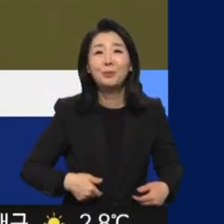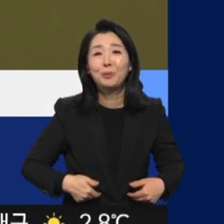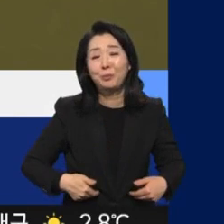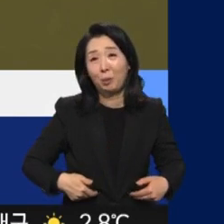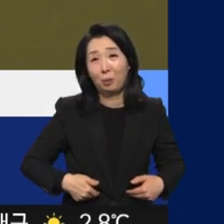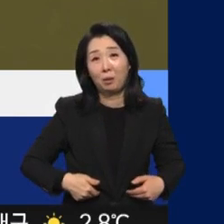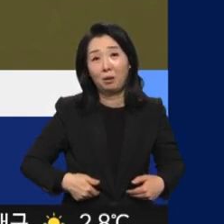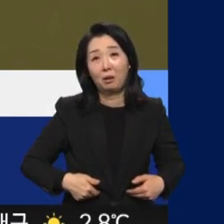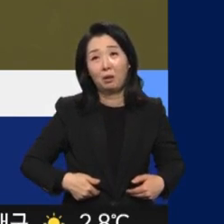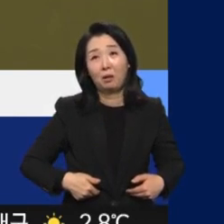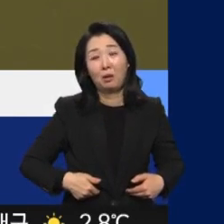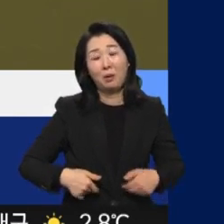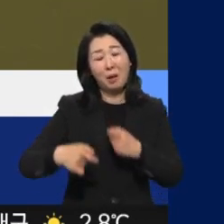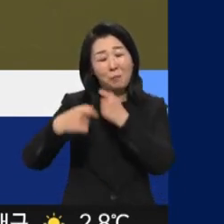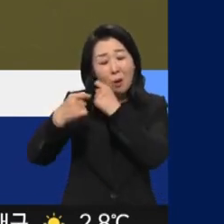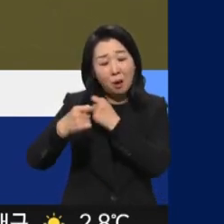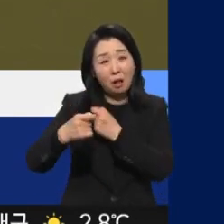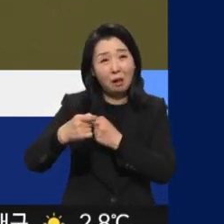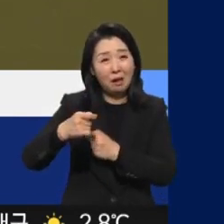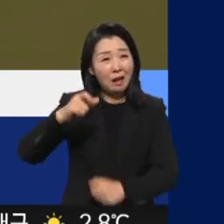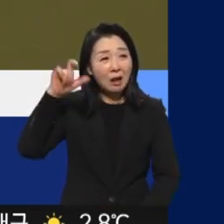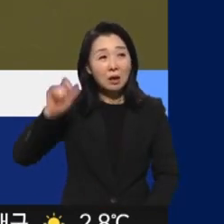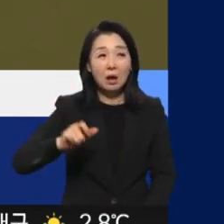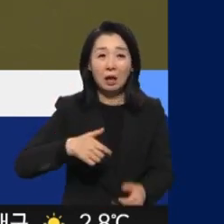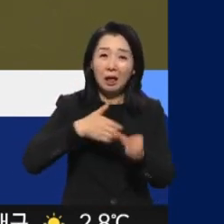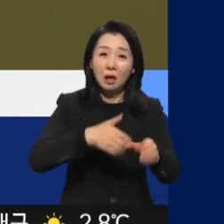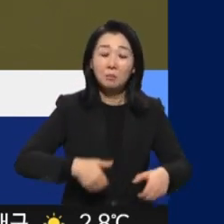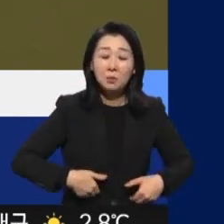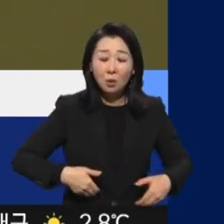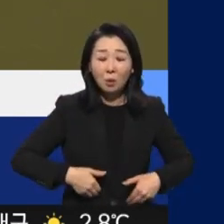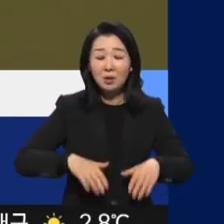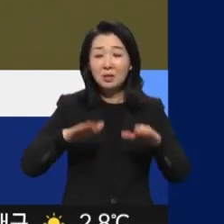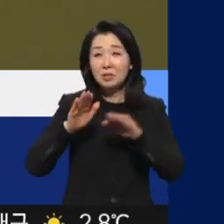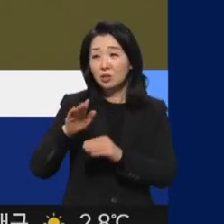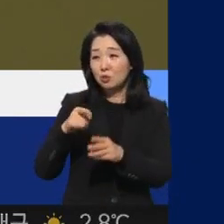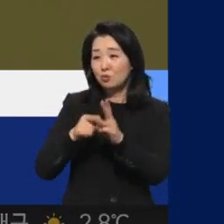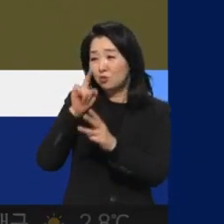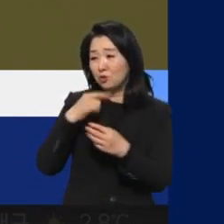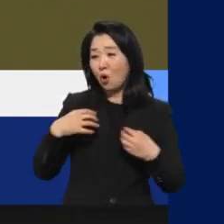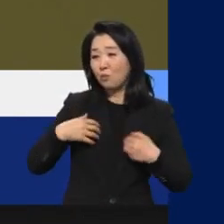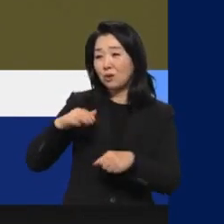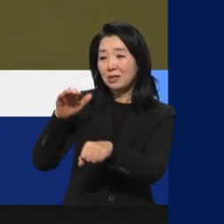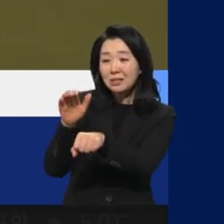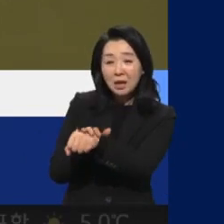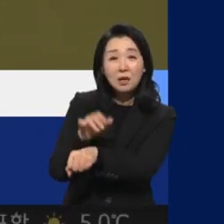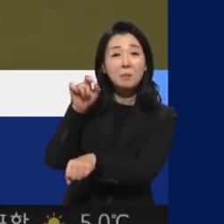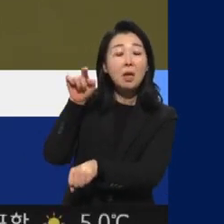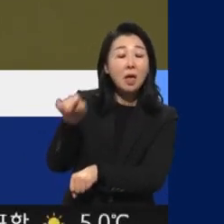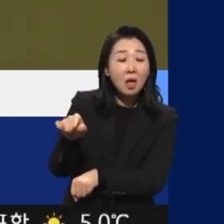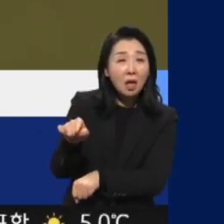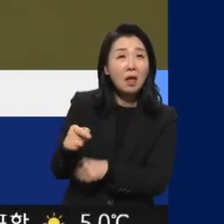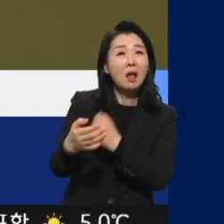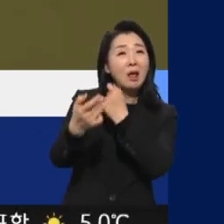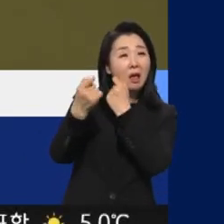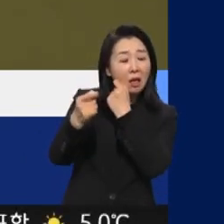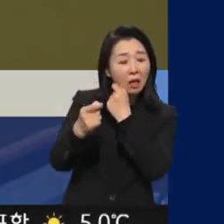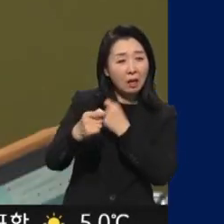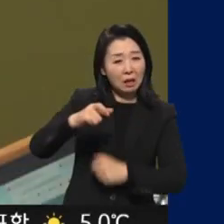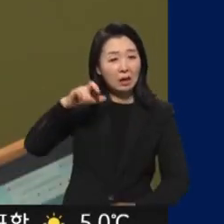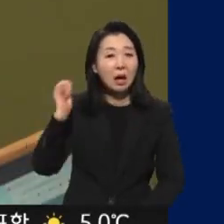된다라는 보수화 강경화의 흐름. 그러니까 현 정부에 대해서 책임을 묻는 흐름과 보수화 강경화의 흐름이 교차하는